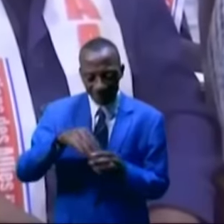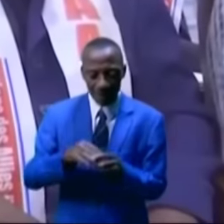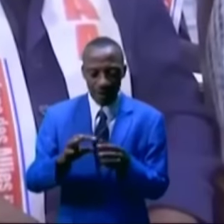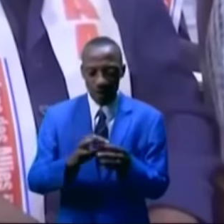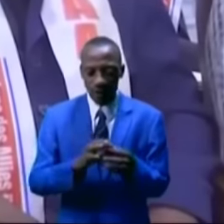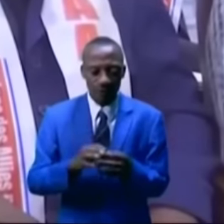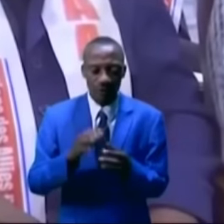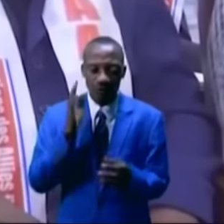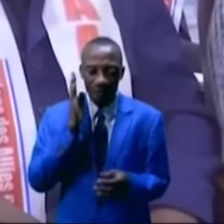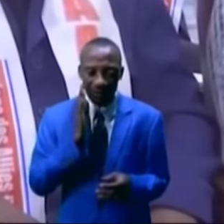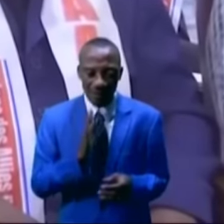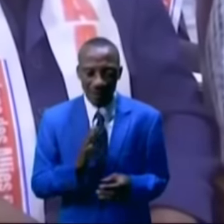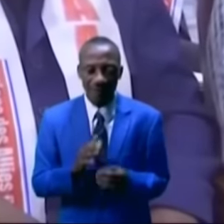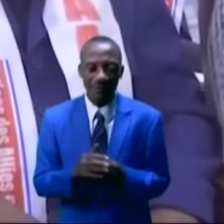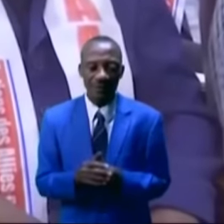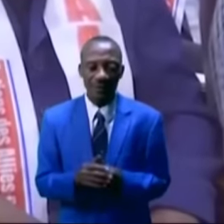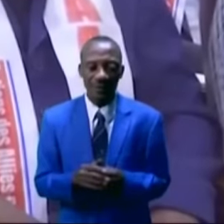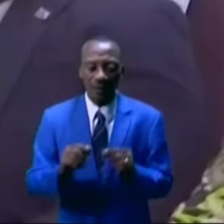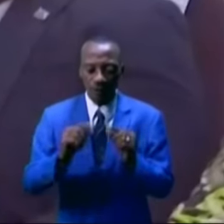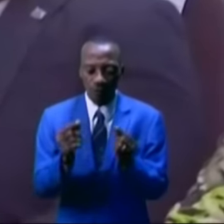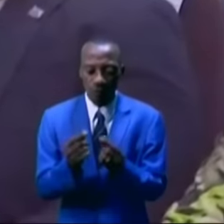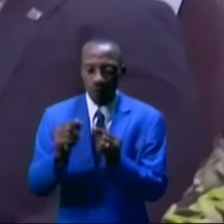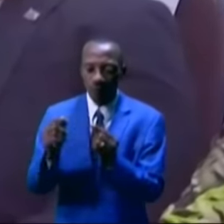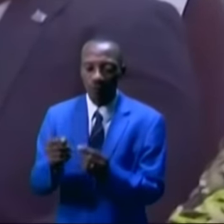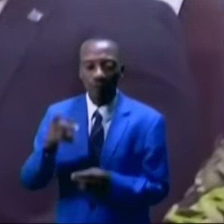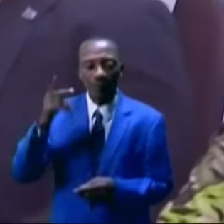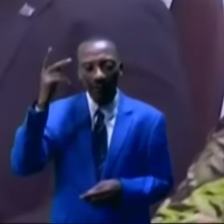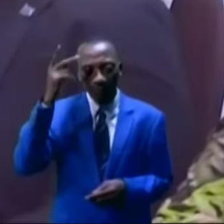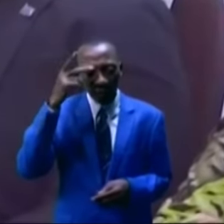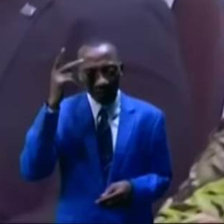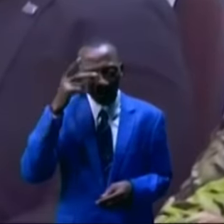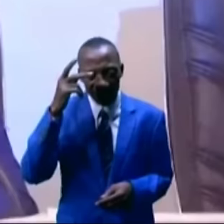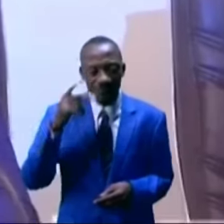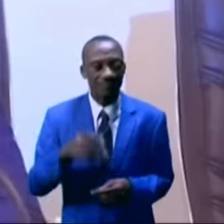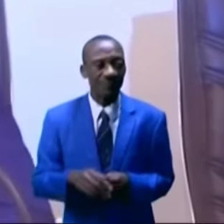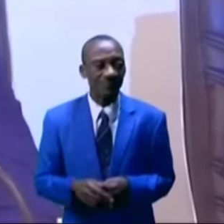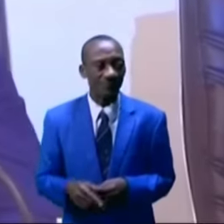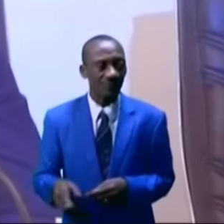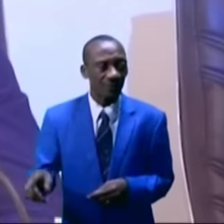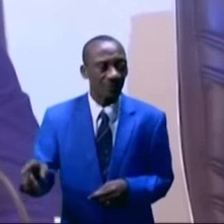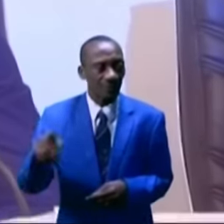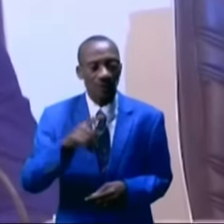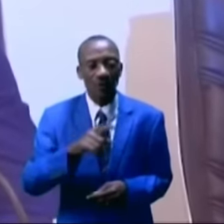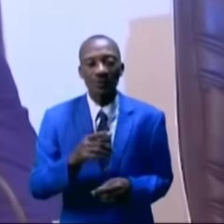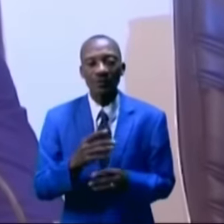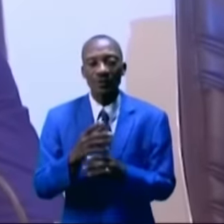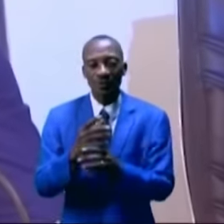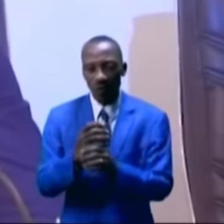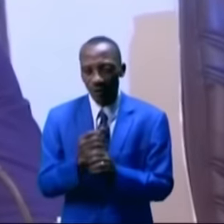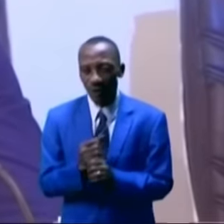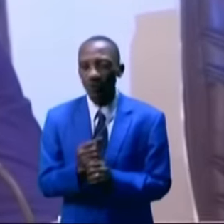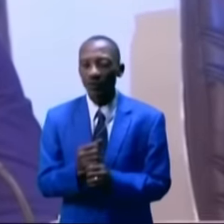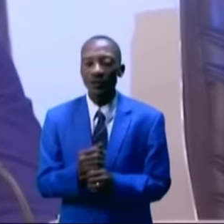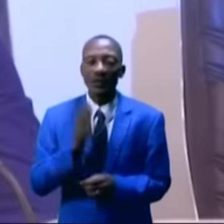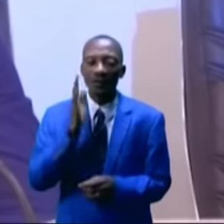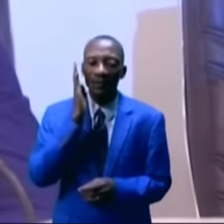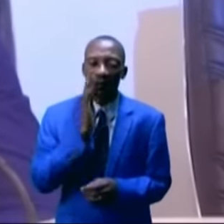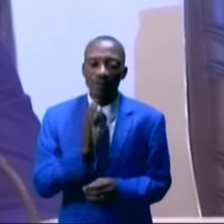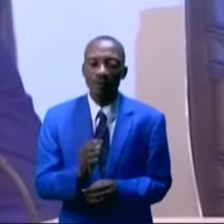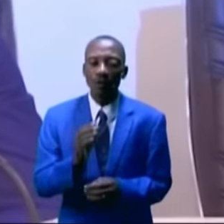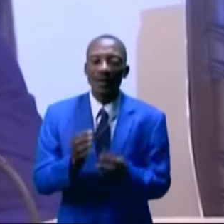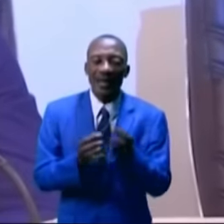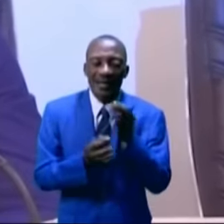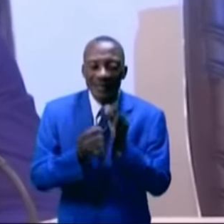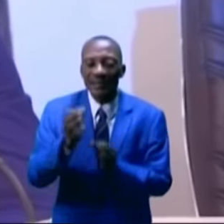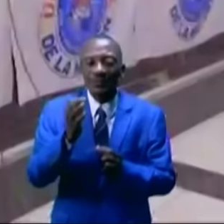des partis et regroupements politiques ont reçu un note de marque du professeur André Mbata, secrétaire permanent de l'Union